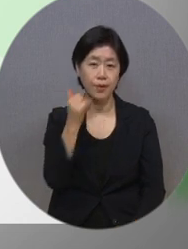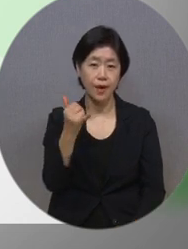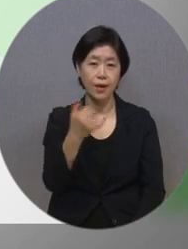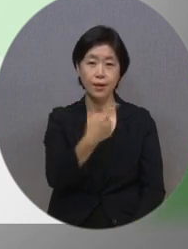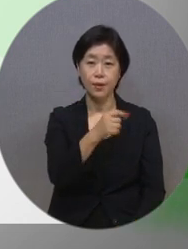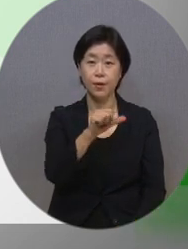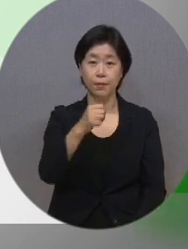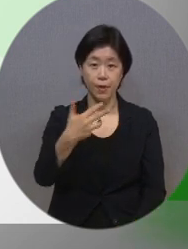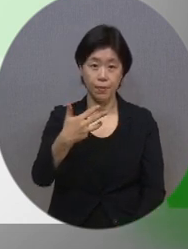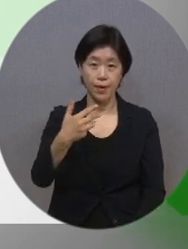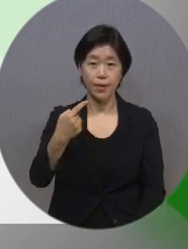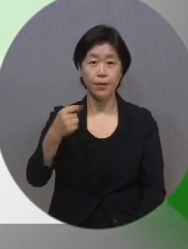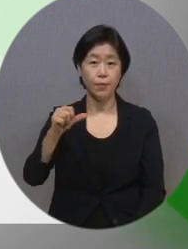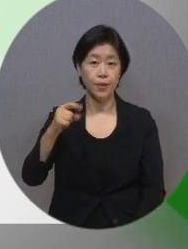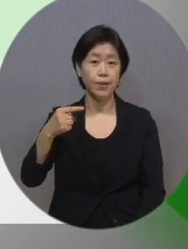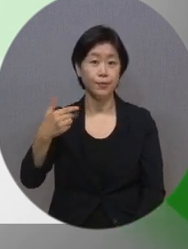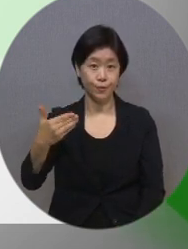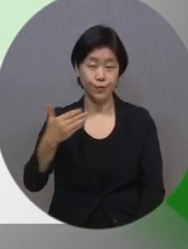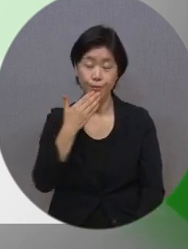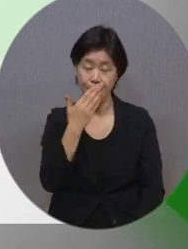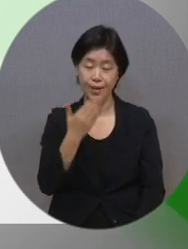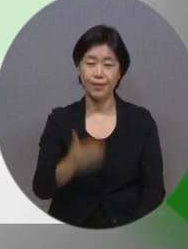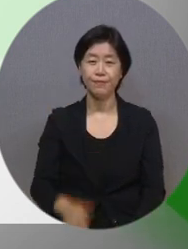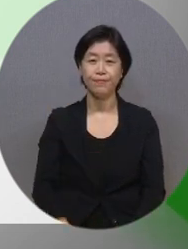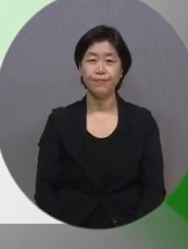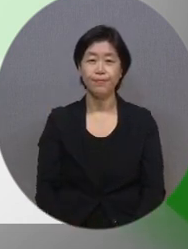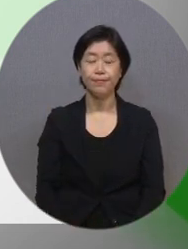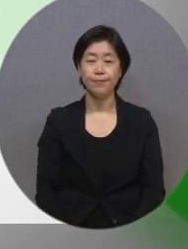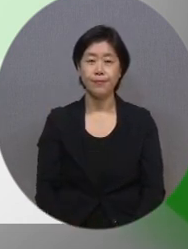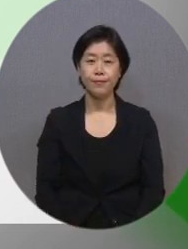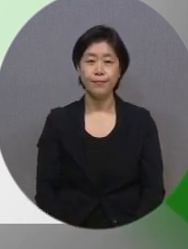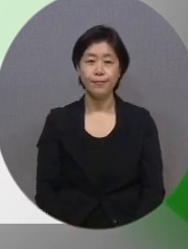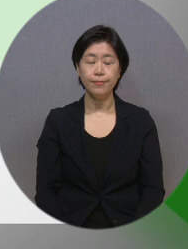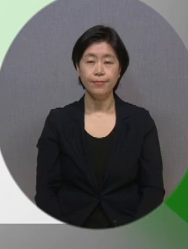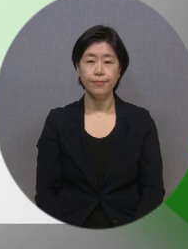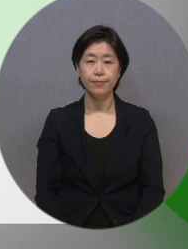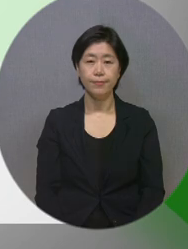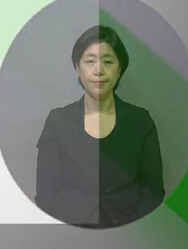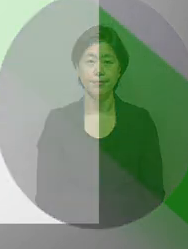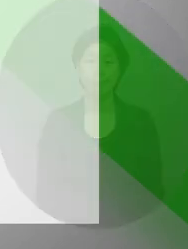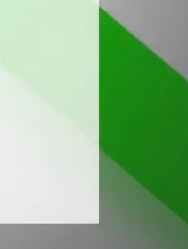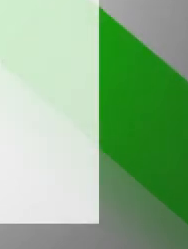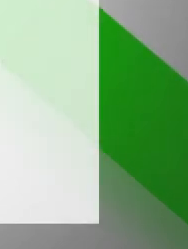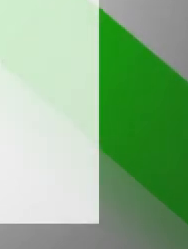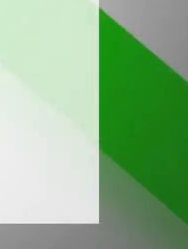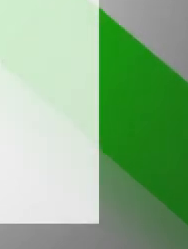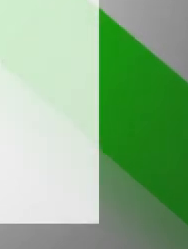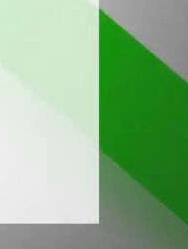1588-1519로 전화해서 각 담당 지사에 문의하시기 바랍니다.